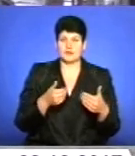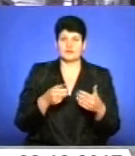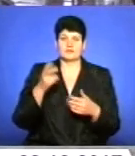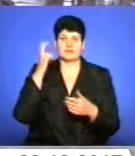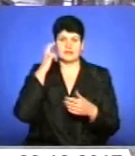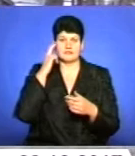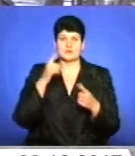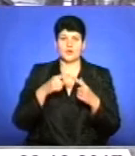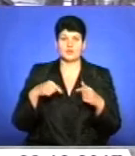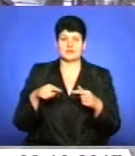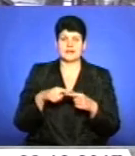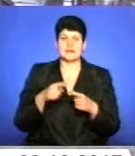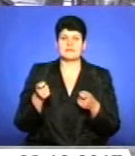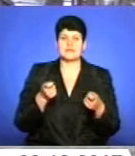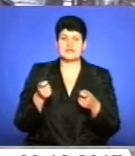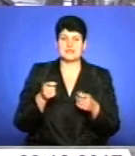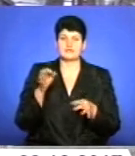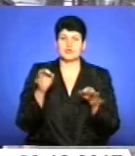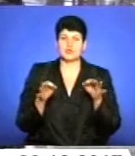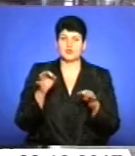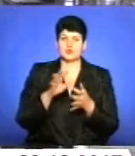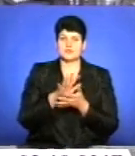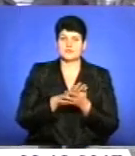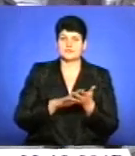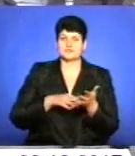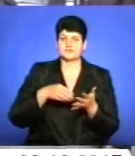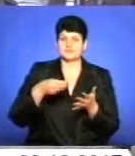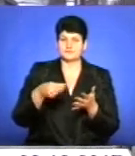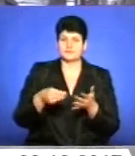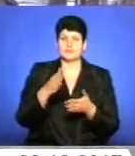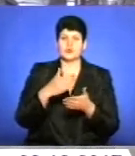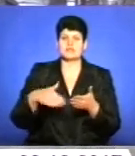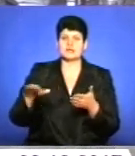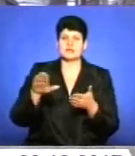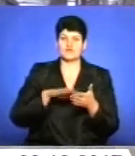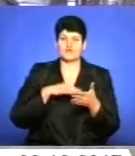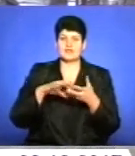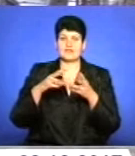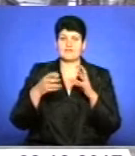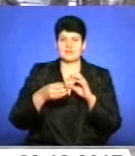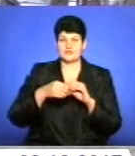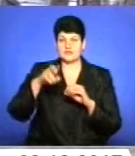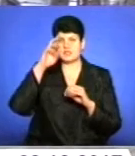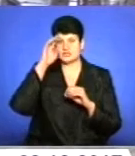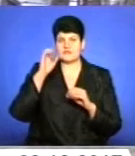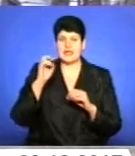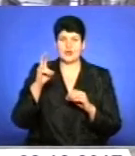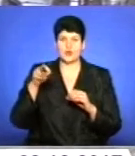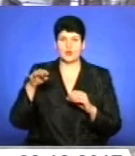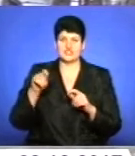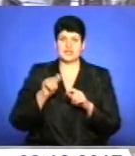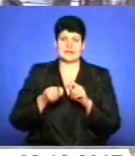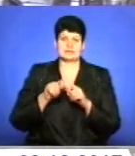Київського окружного адміністративного суду позови про скасування висновків державної екологічної експертизи.